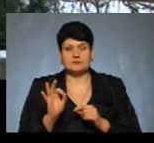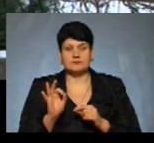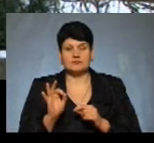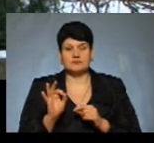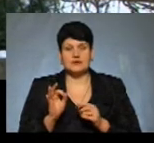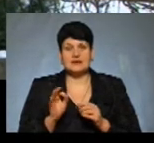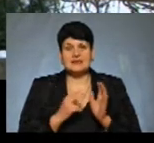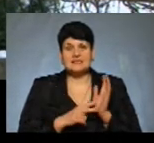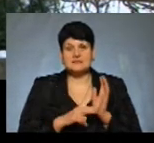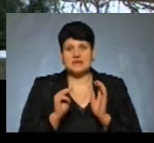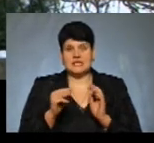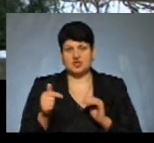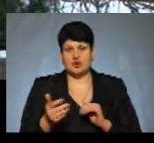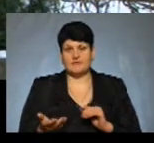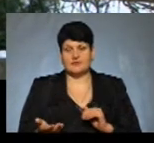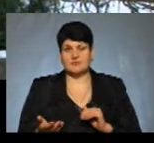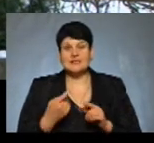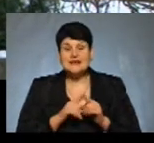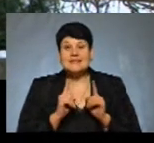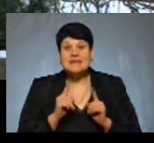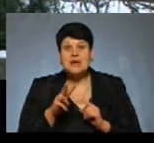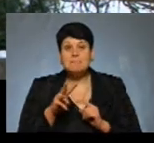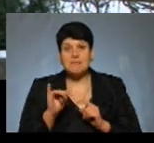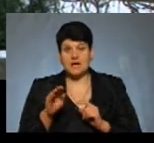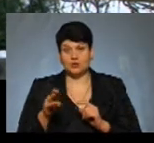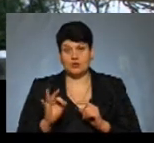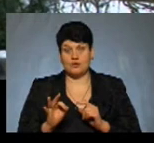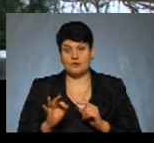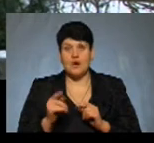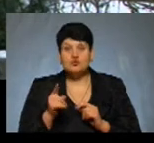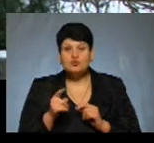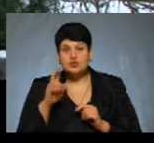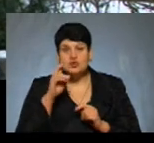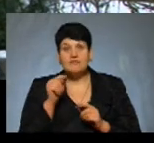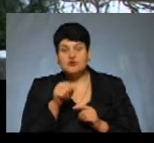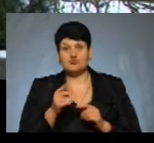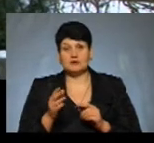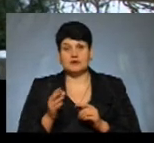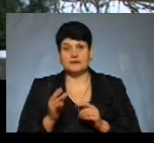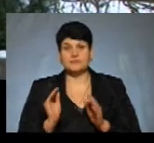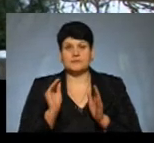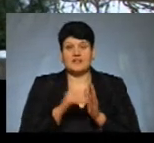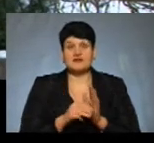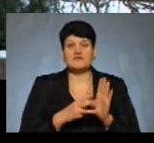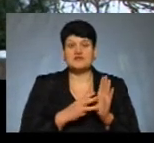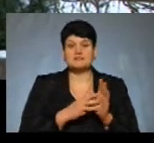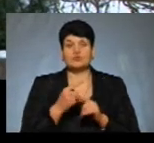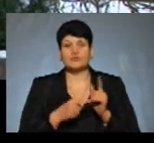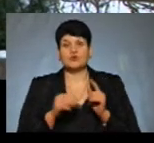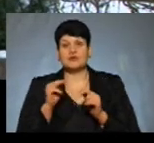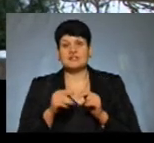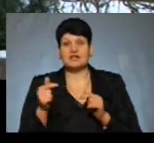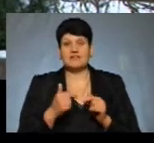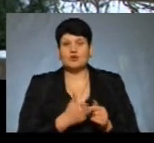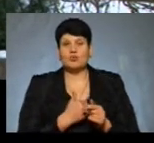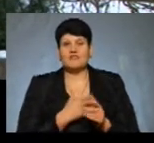прораховували, 70 тисяч гривень. Це тільки мито. А чому держава сюди приклеює 8,5 тисяч гривень добровільний внесок, це